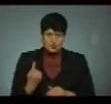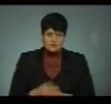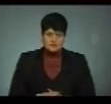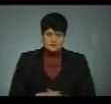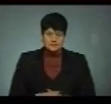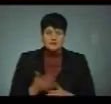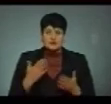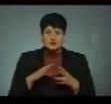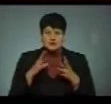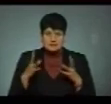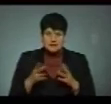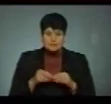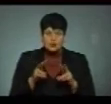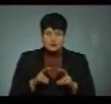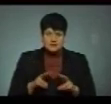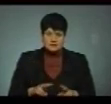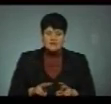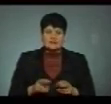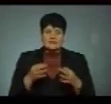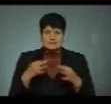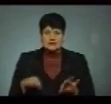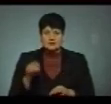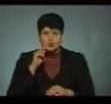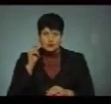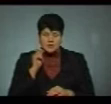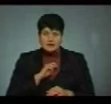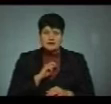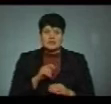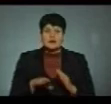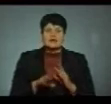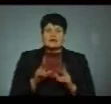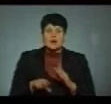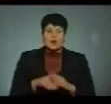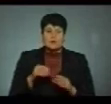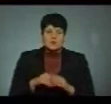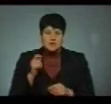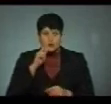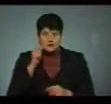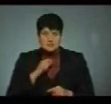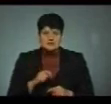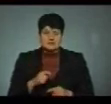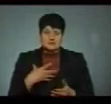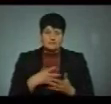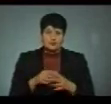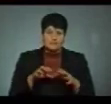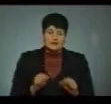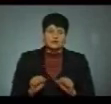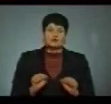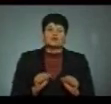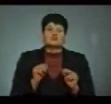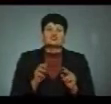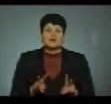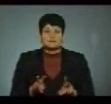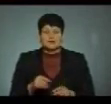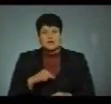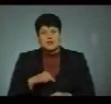якщо загалом проаналізувати період незалежної України, то як обирали українці собі владу, керуючись чим? Емоціями чи